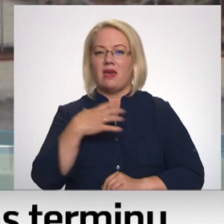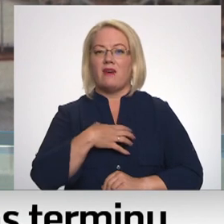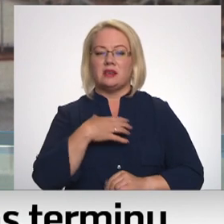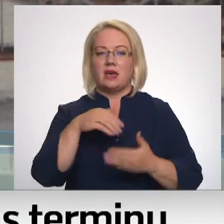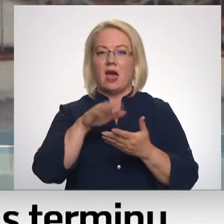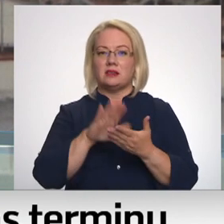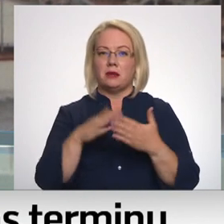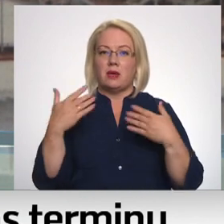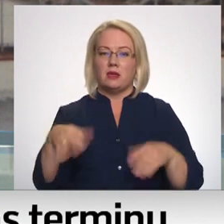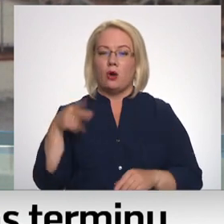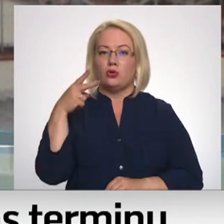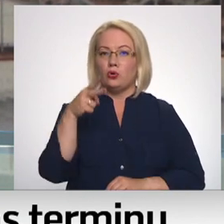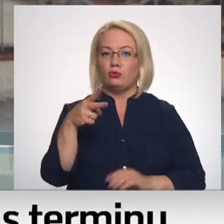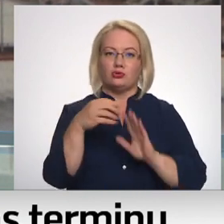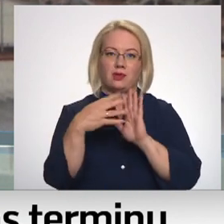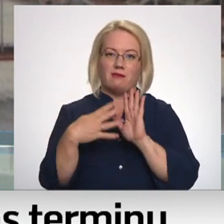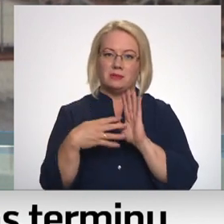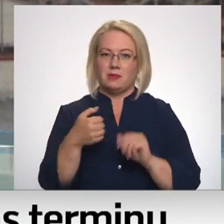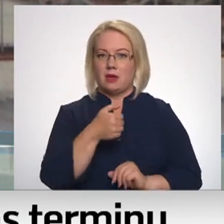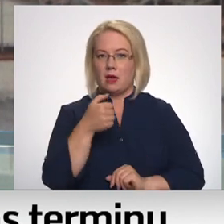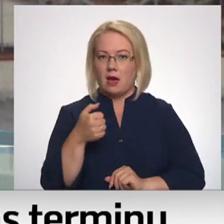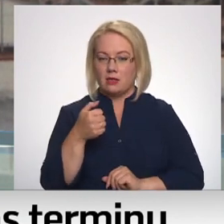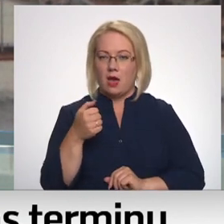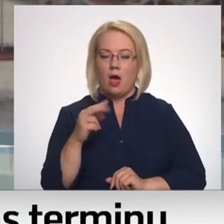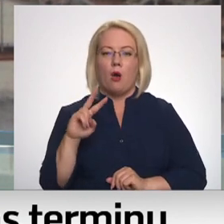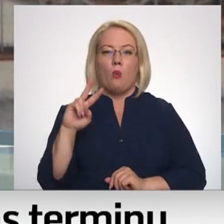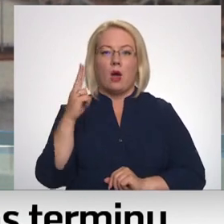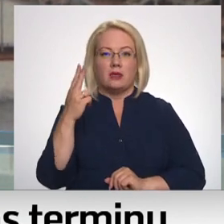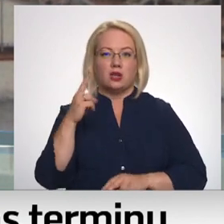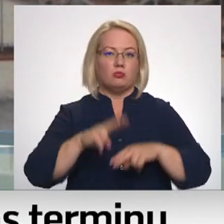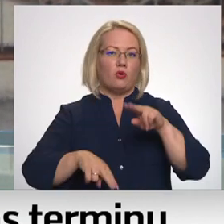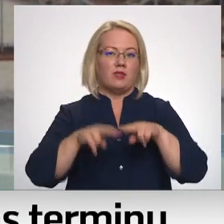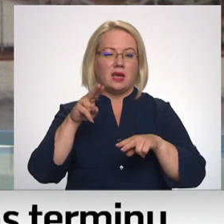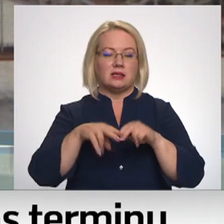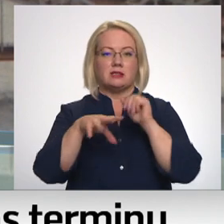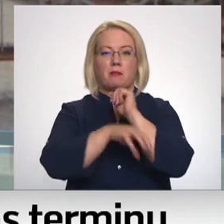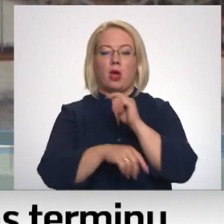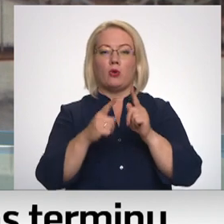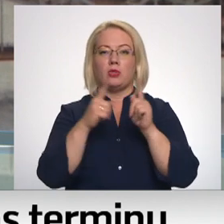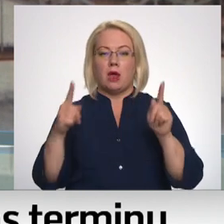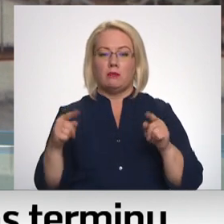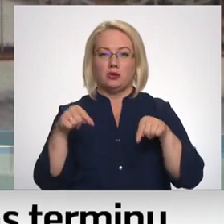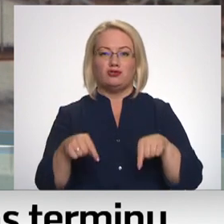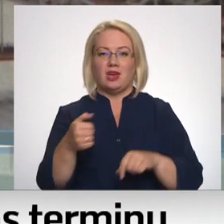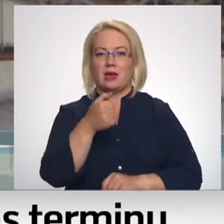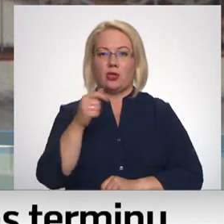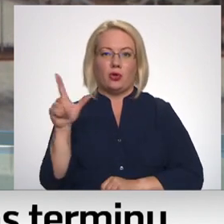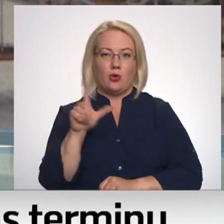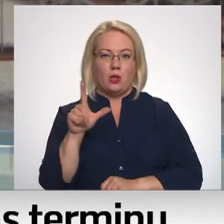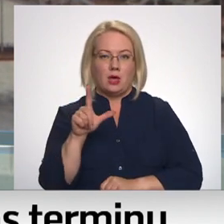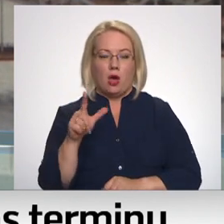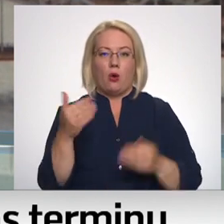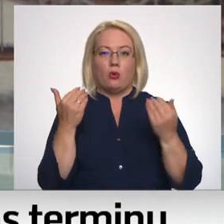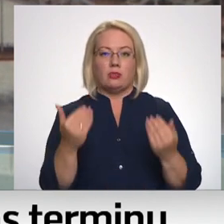jau 2019. Gadā. Otrais būvniecības beigu termiņš tika noteikts šā gada jūlijā, un šodien